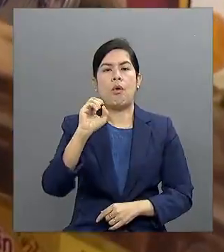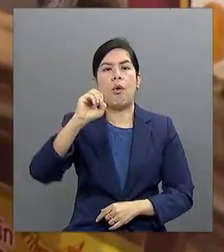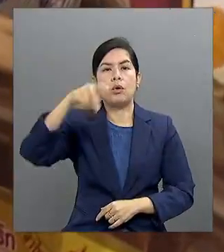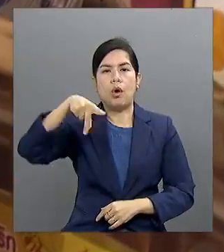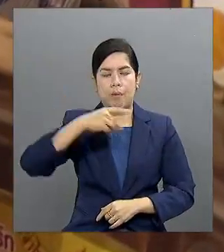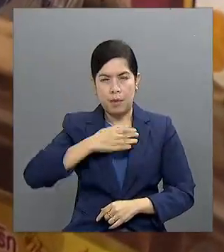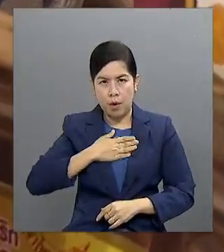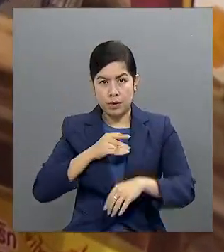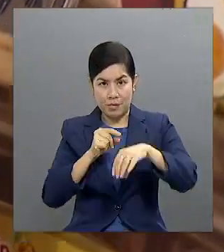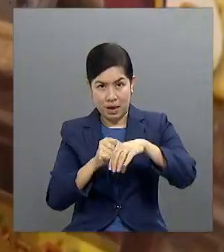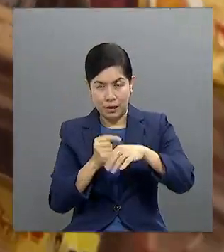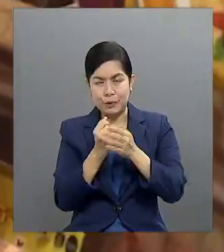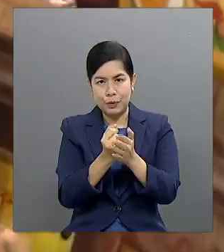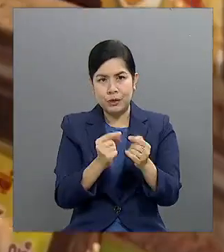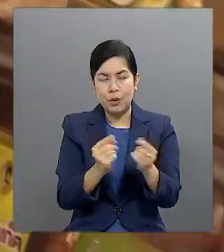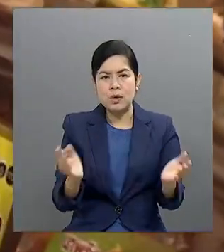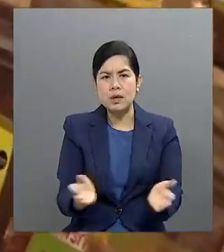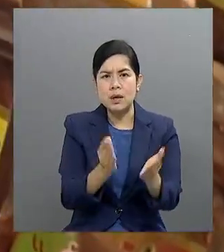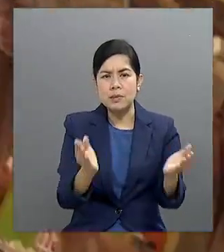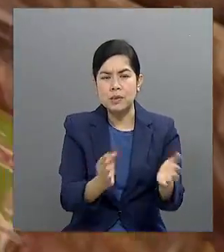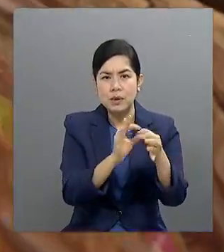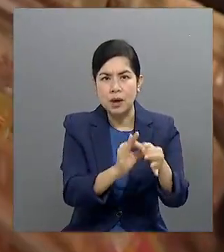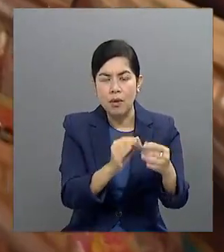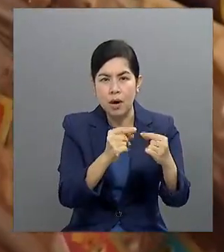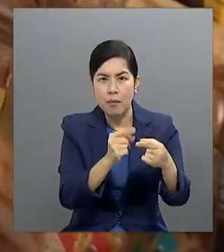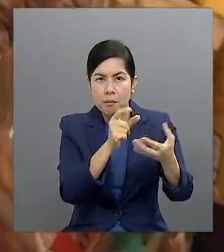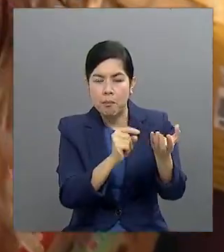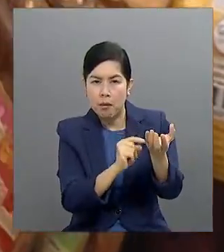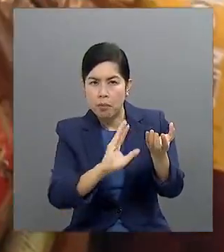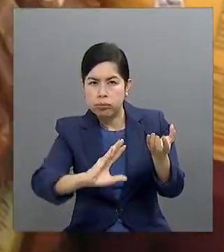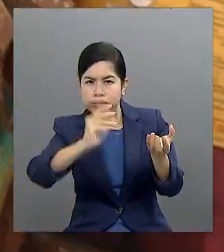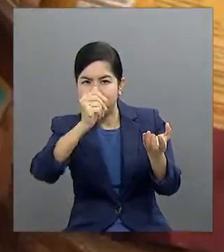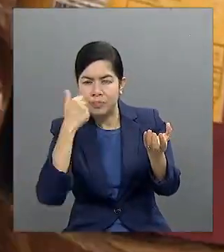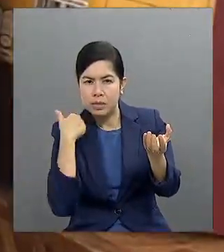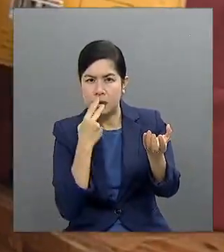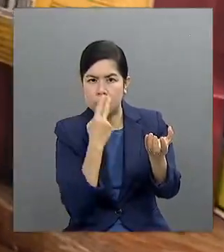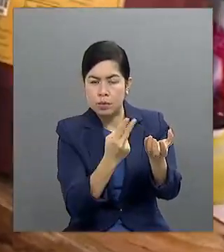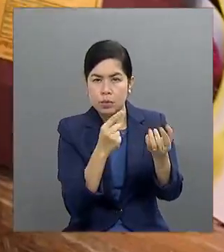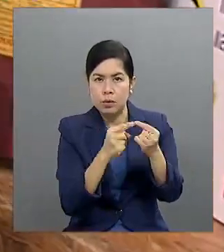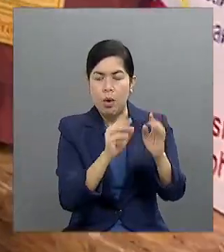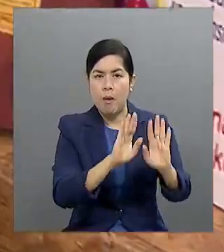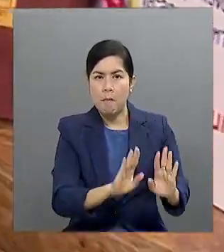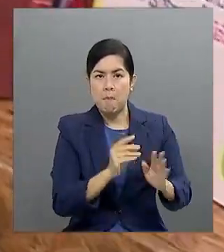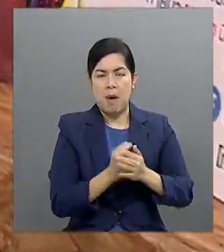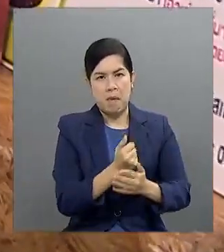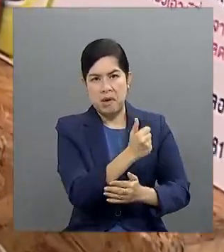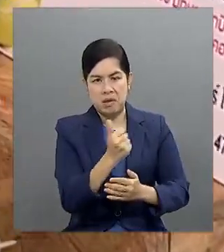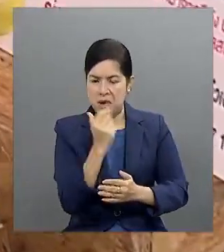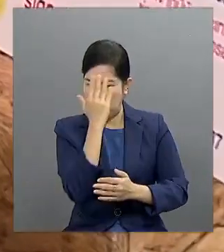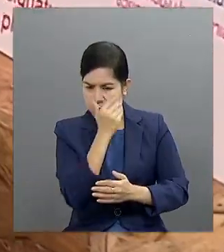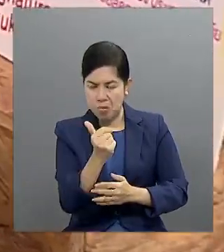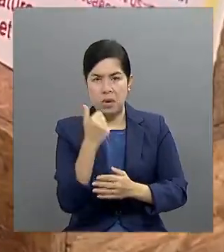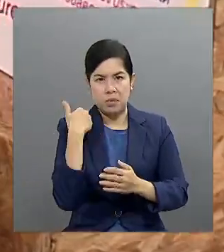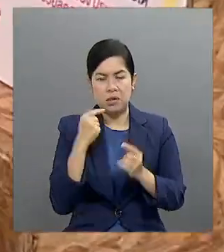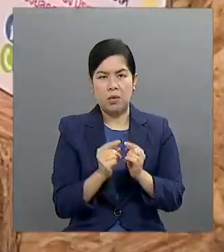นในเรื่องของการพัฒนาผลิตภัณฑ ์ การพัฒนารูปแบบผลิตภัณฑ์การพัฒนาบรรจุภัณฑ์ให้สินค้าของเราเนี่ยส